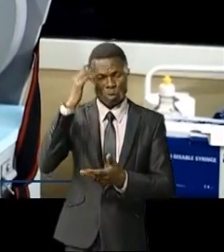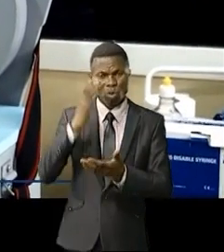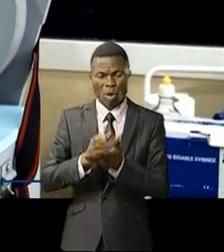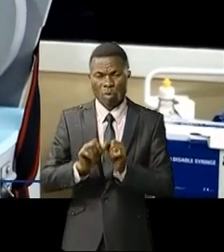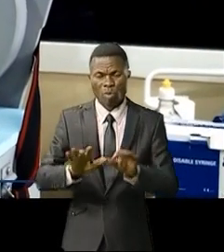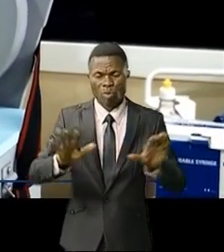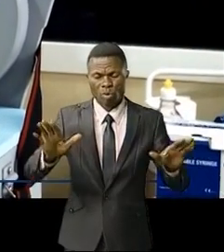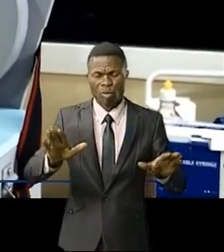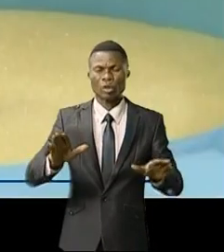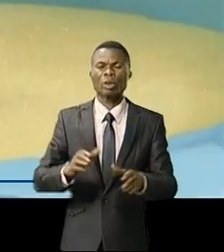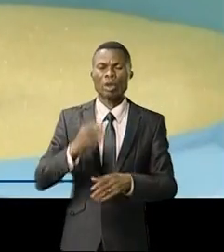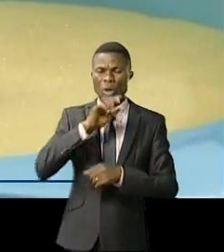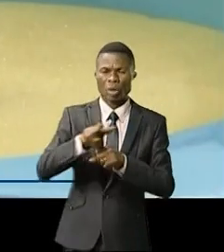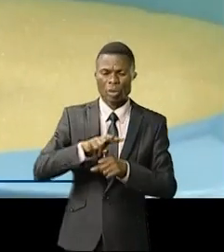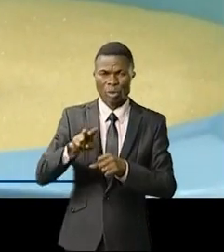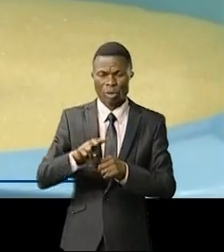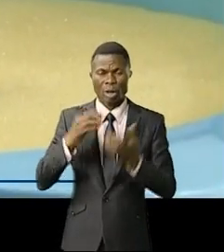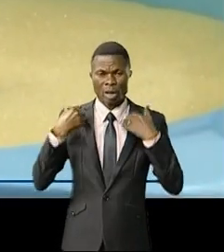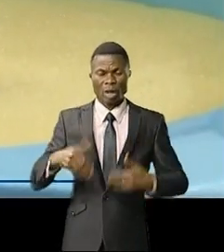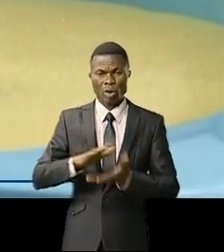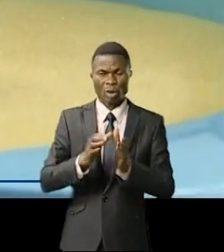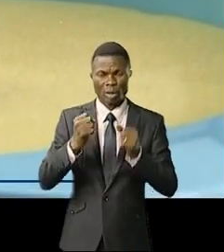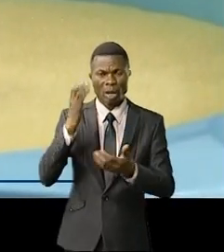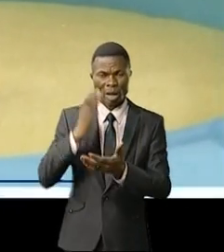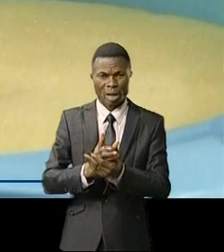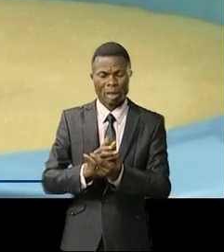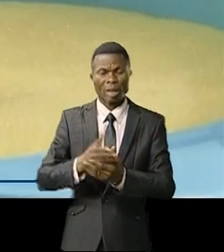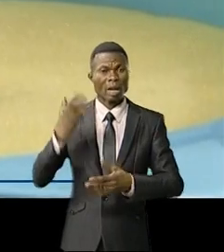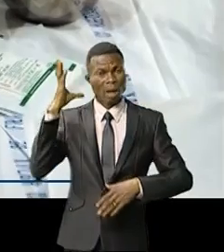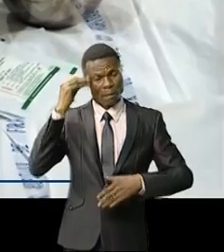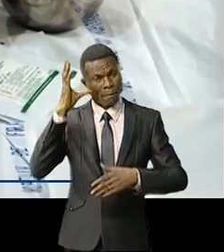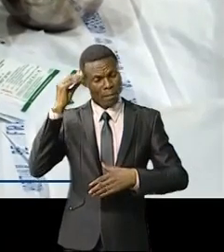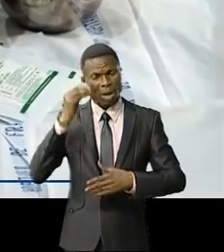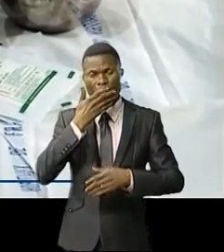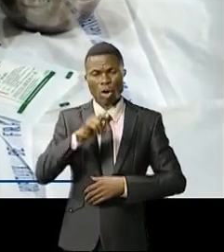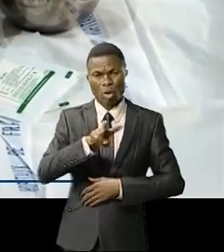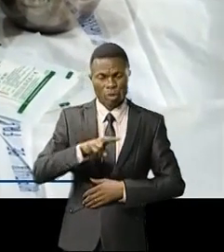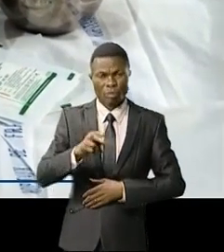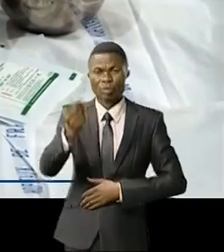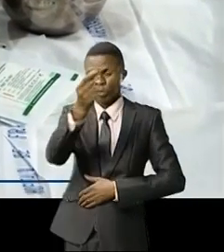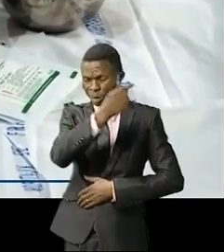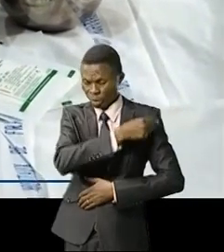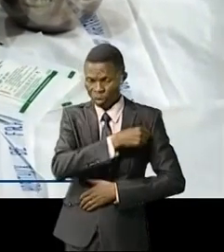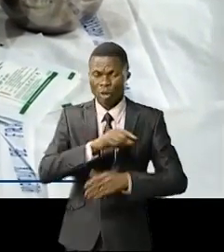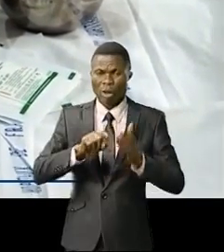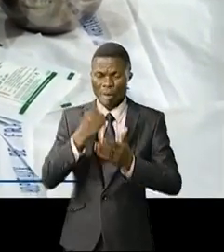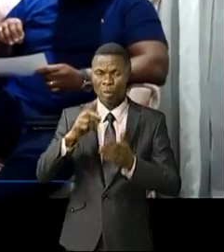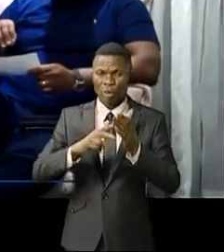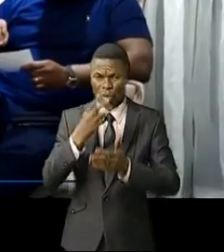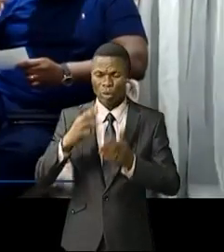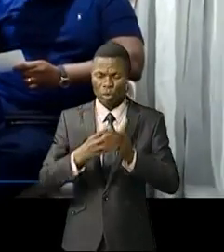contamination, renforcer son système immunitaire et mettre fin à la pandémie du coronavirus, une vaccination complète est